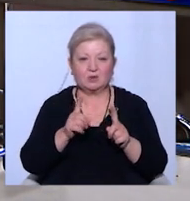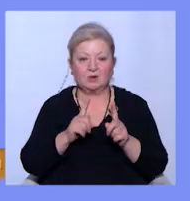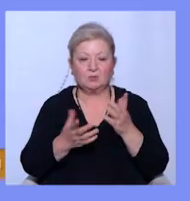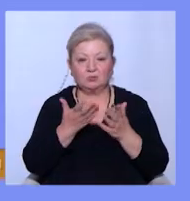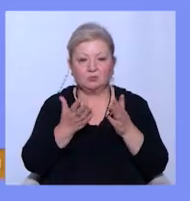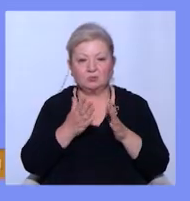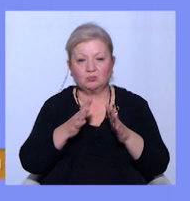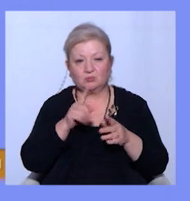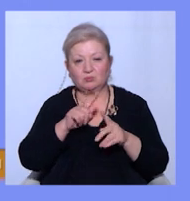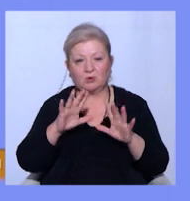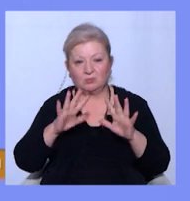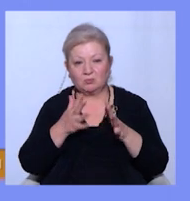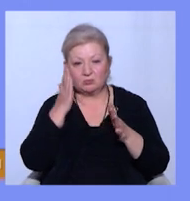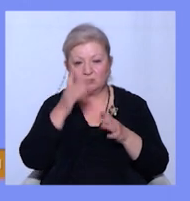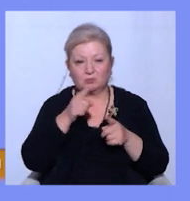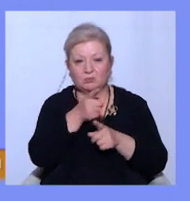ვნახოთ.